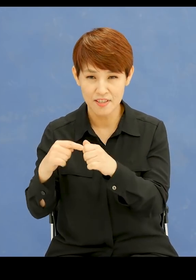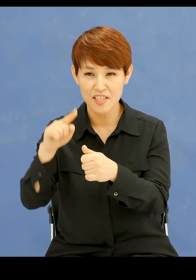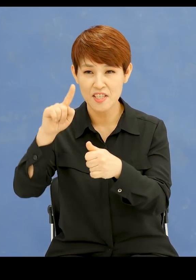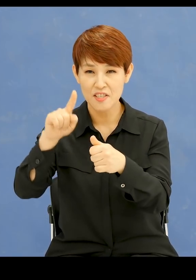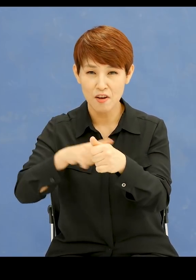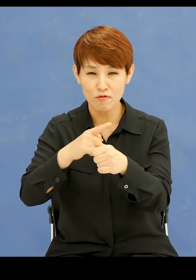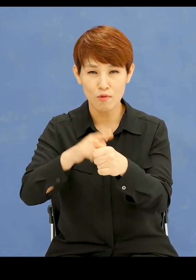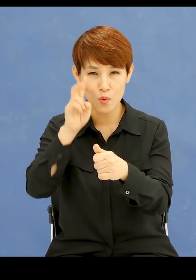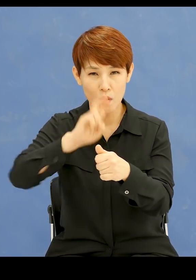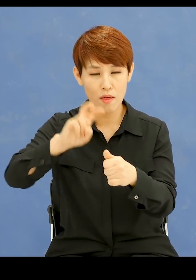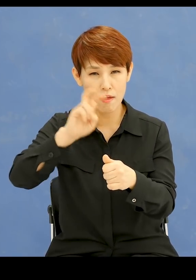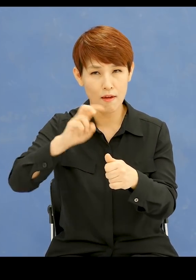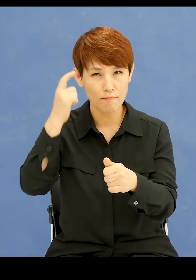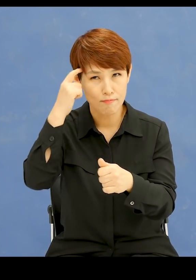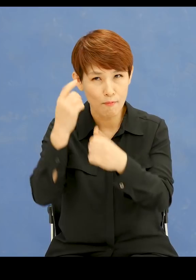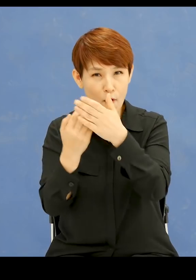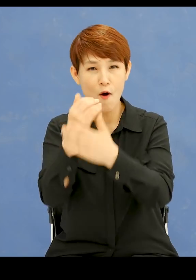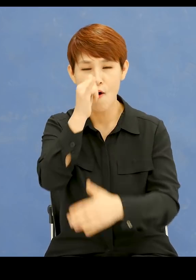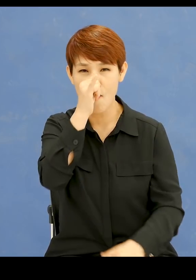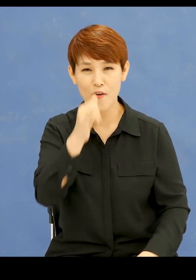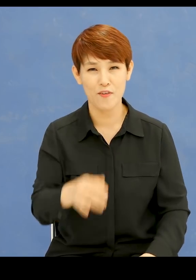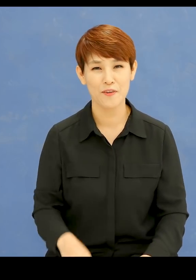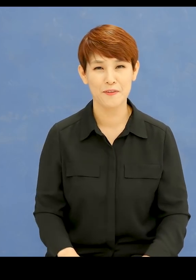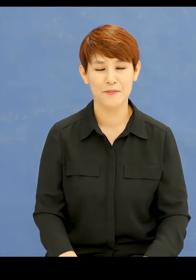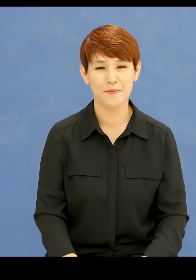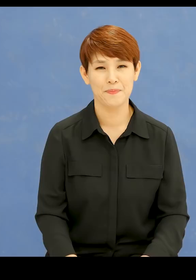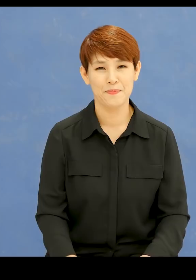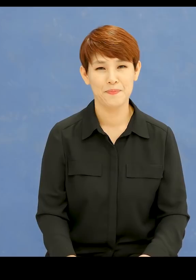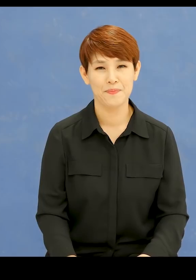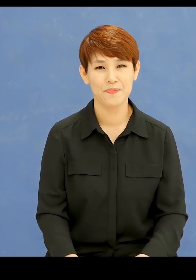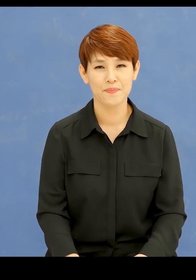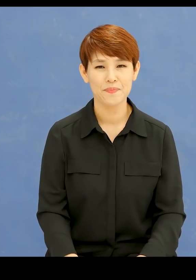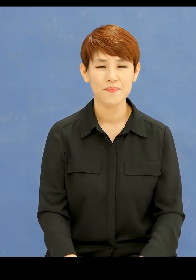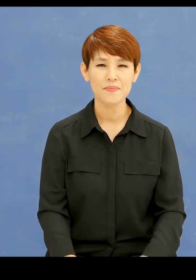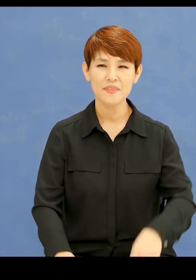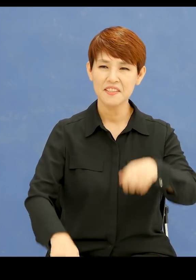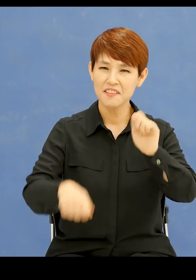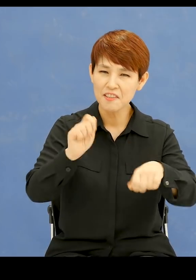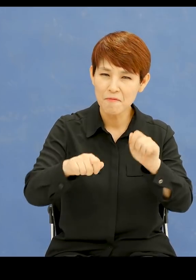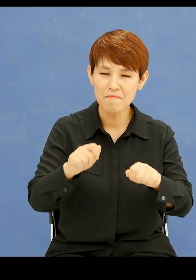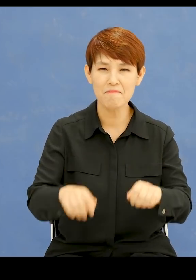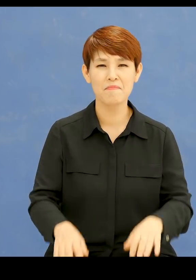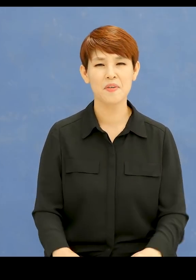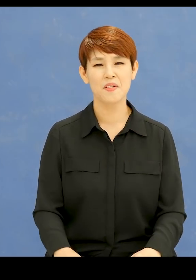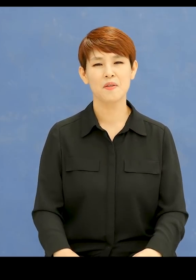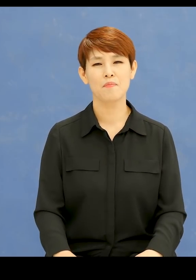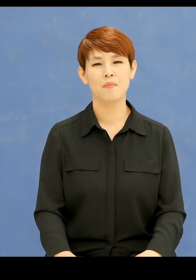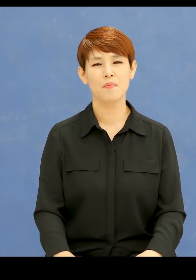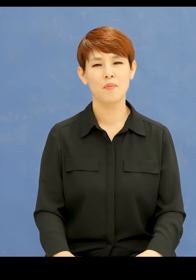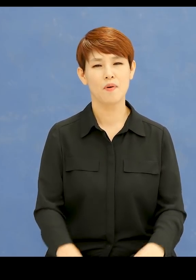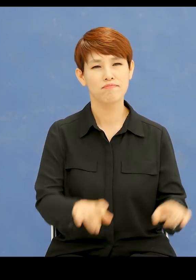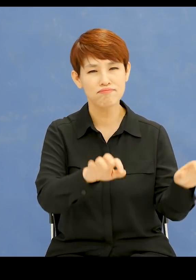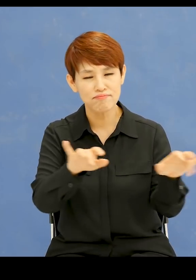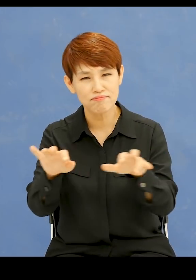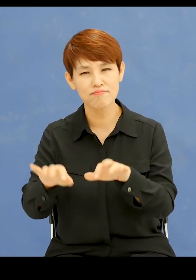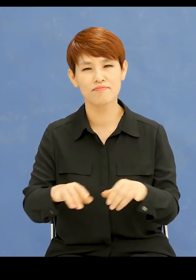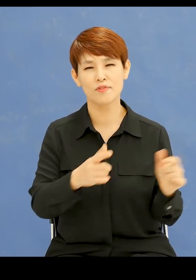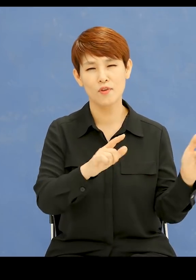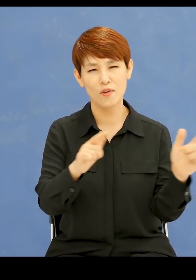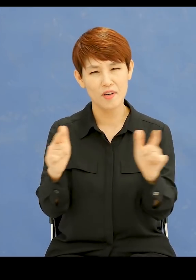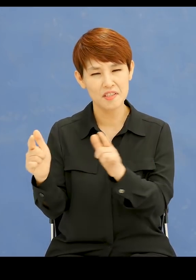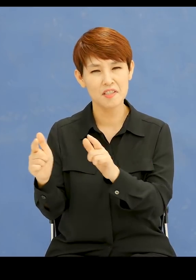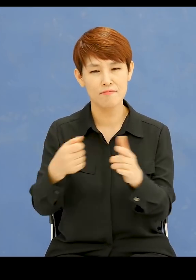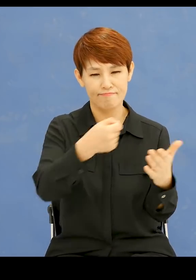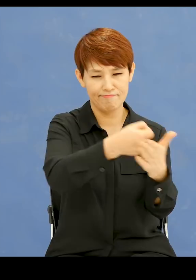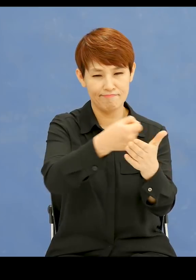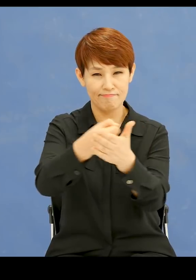모르는 가사가 쓰여지고 또 이제 편곡이라는 작업을 거치게 되면 드럼은 어떻게 치고 스트링은 어떻게 연주하고 뭐 악기들을 어떻게 할 것인가를 다